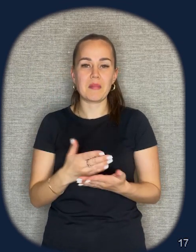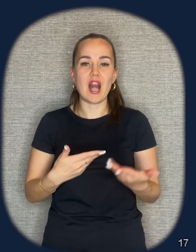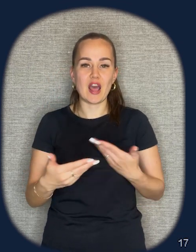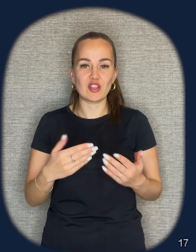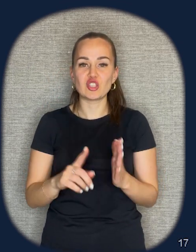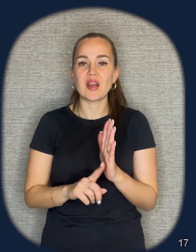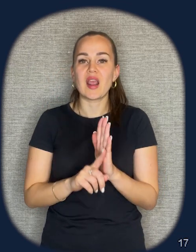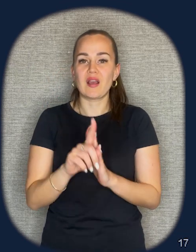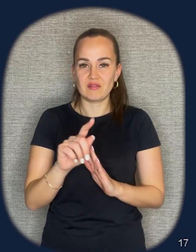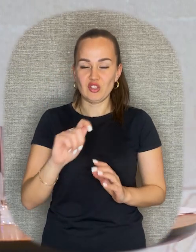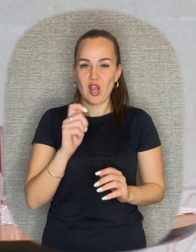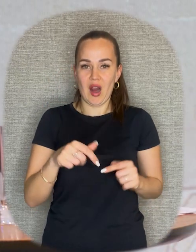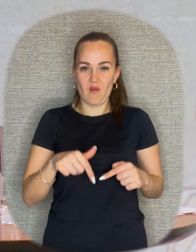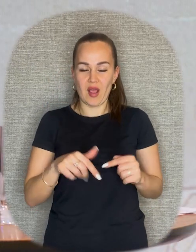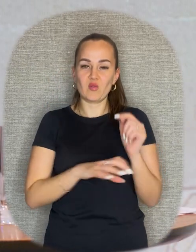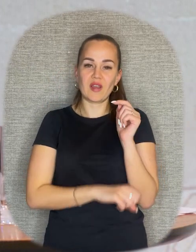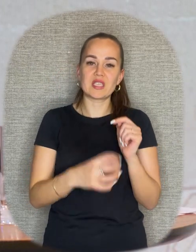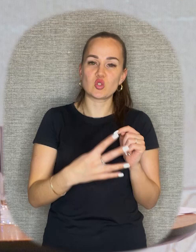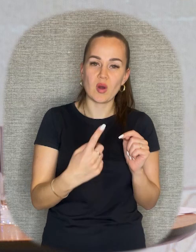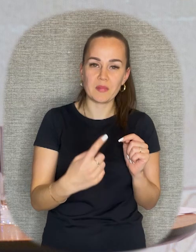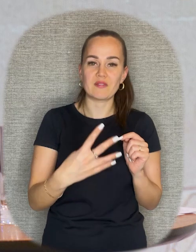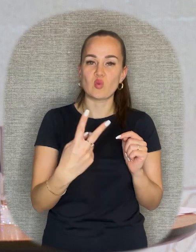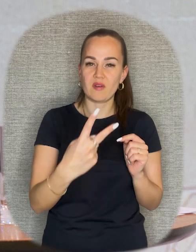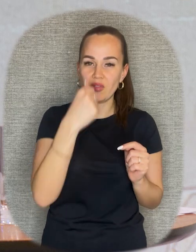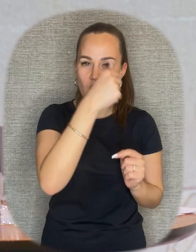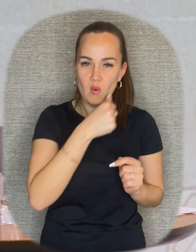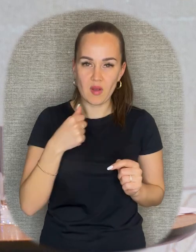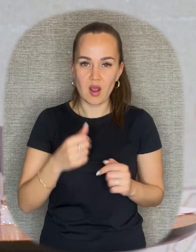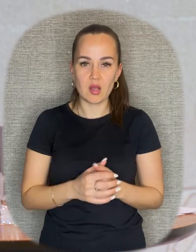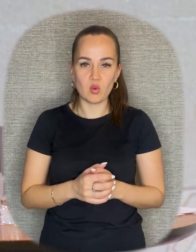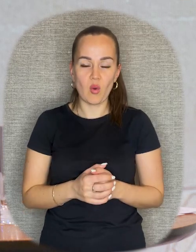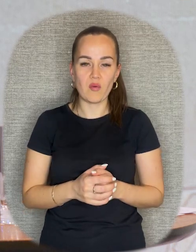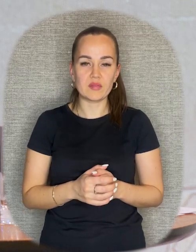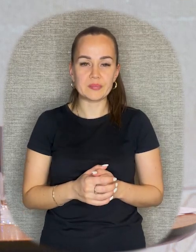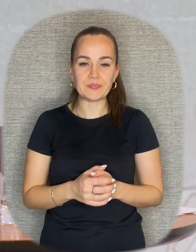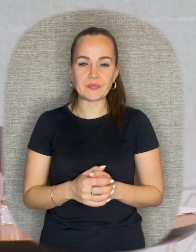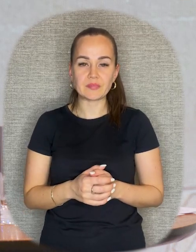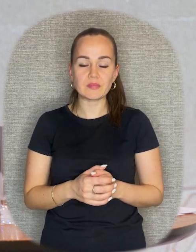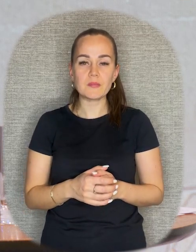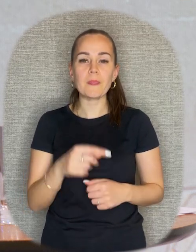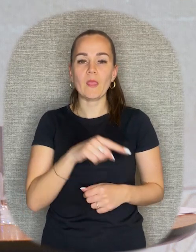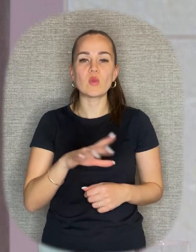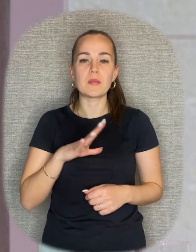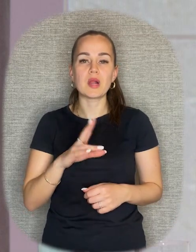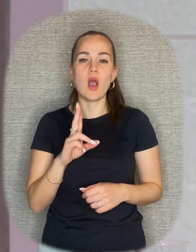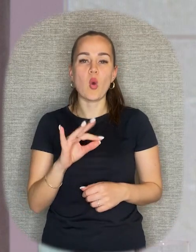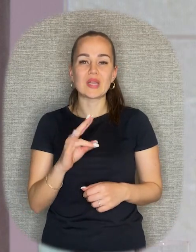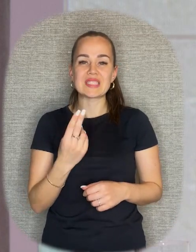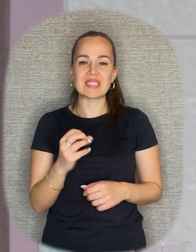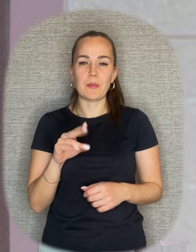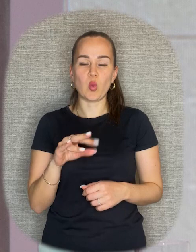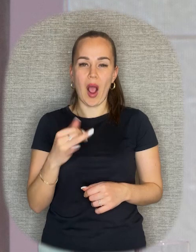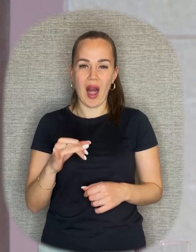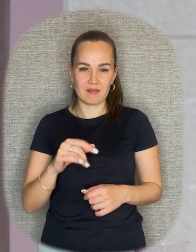реализованы лишь частично многие грандиозные замыслы особенно относящиеся к началу войны конца сорок